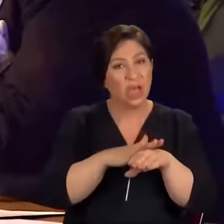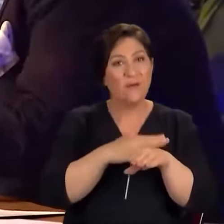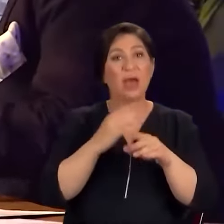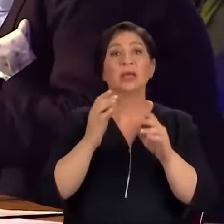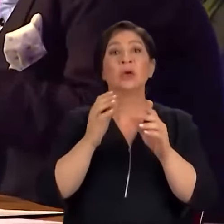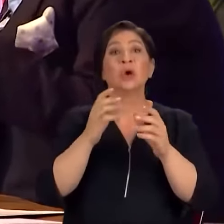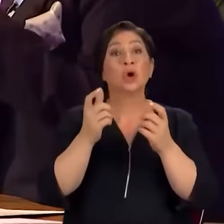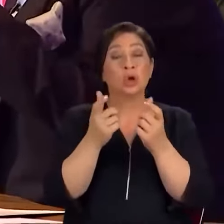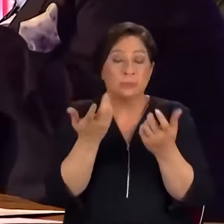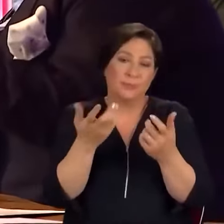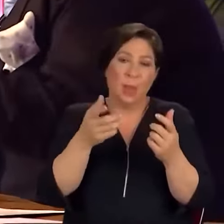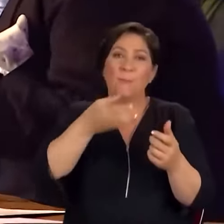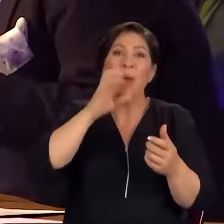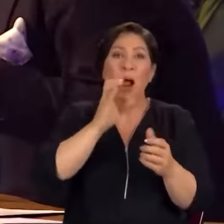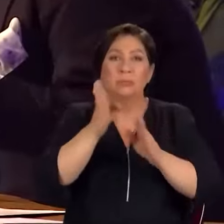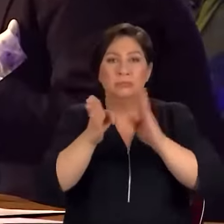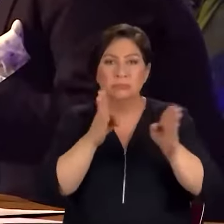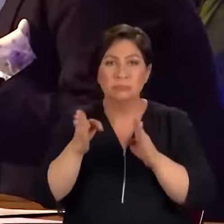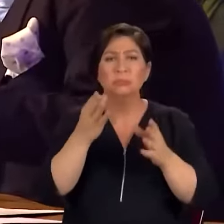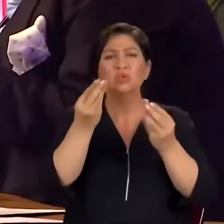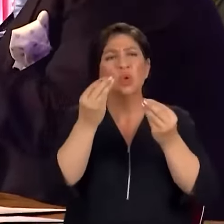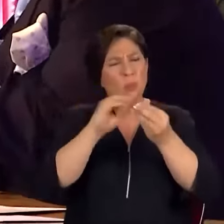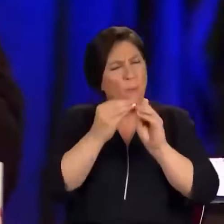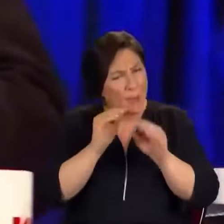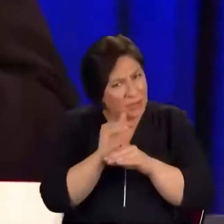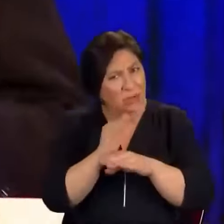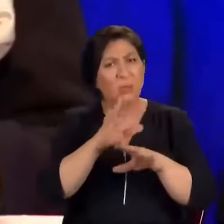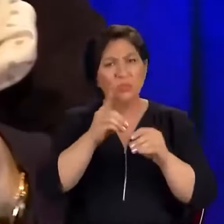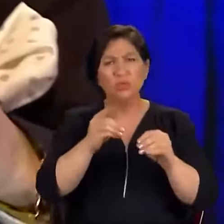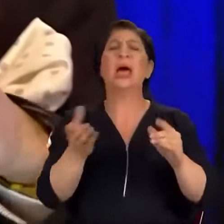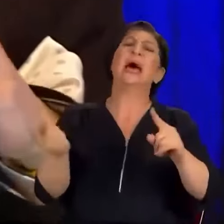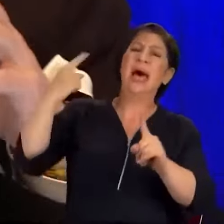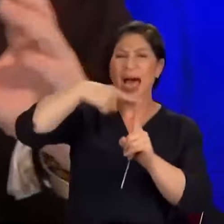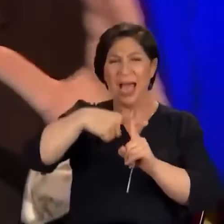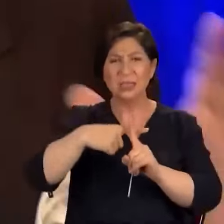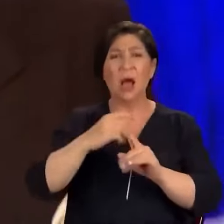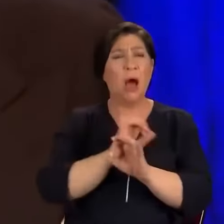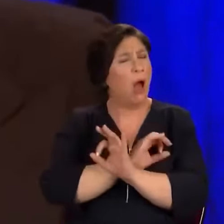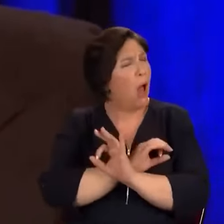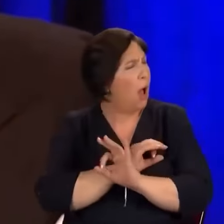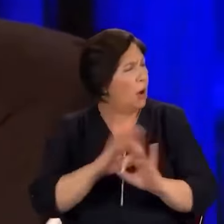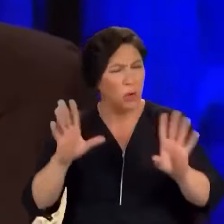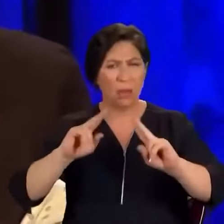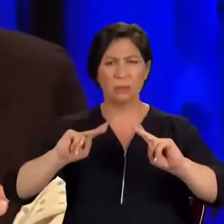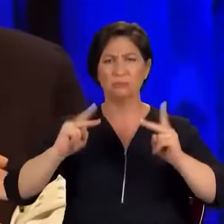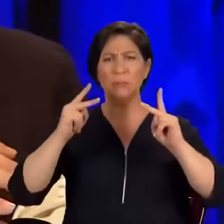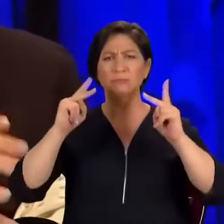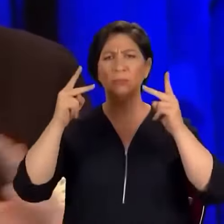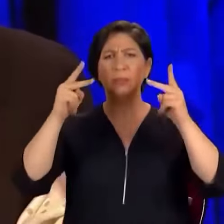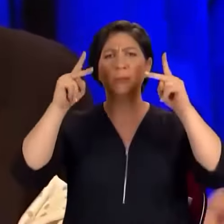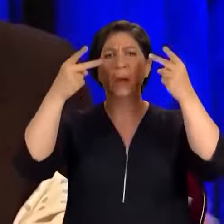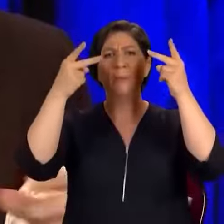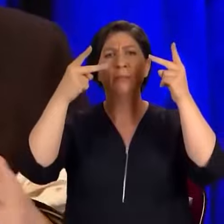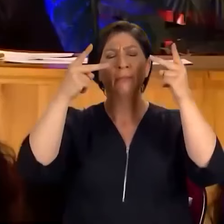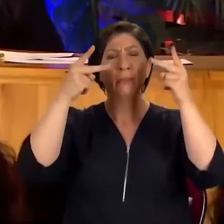kulüp çalışmaları. Ve başına bir sürü şey geldi. Ve bütün bunların üzerine harikulade bir kariyer yaptın.